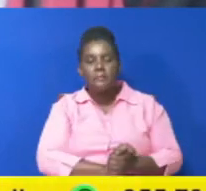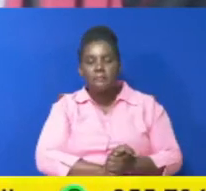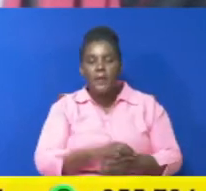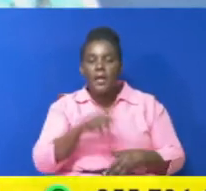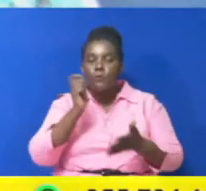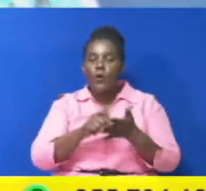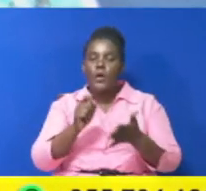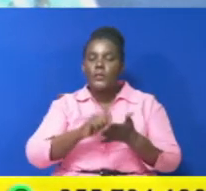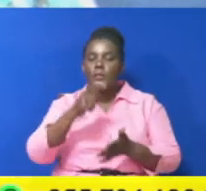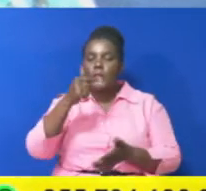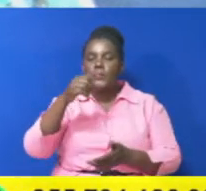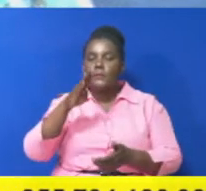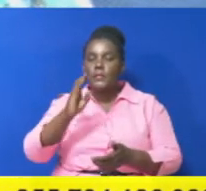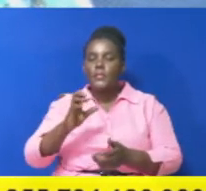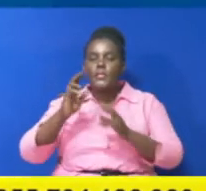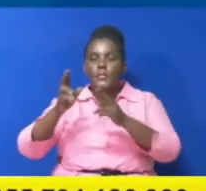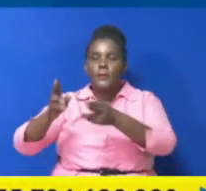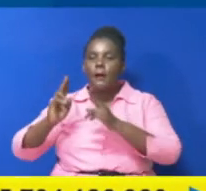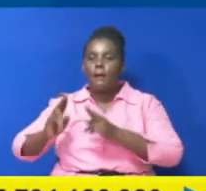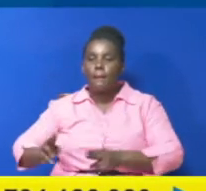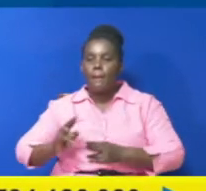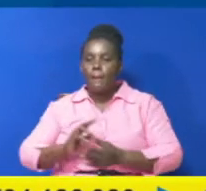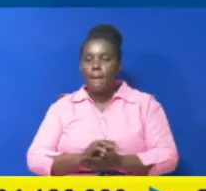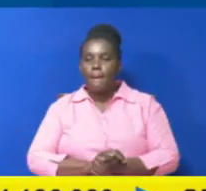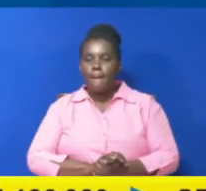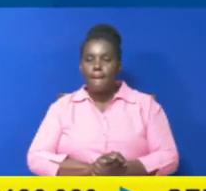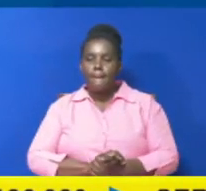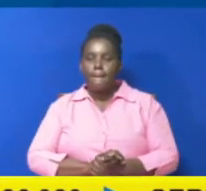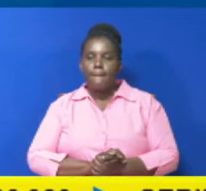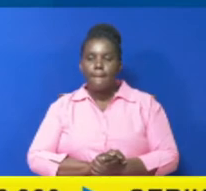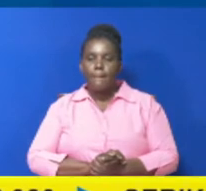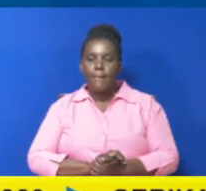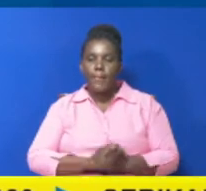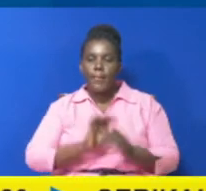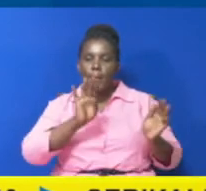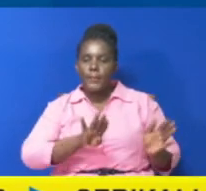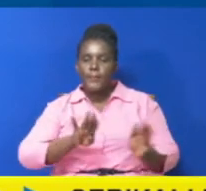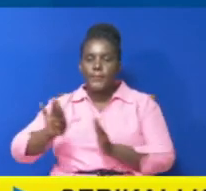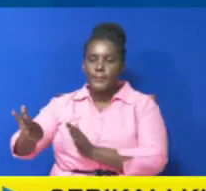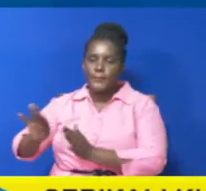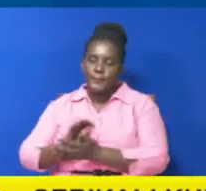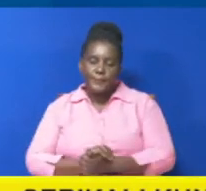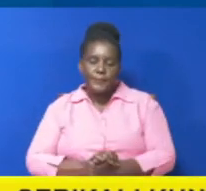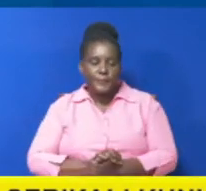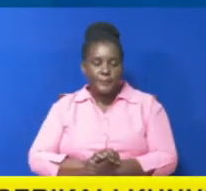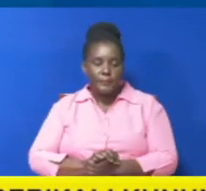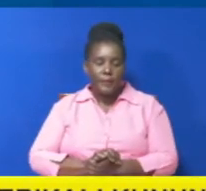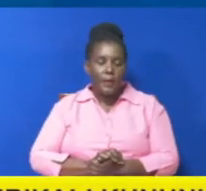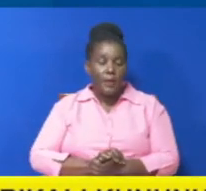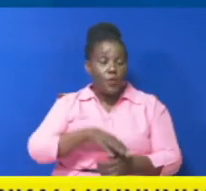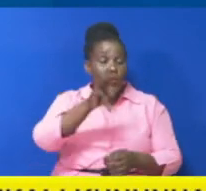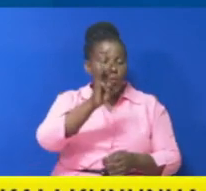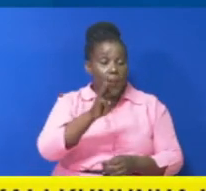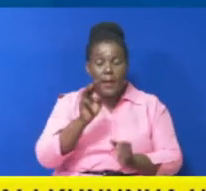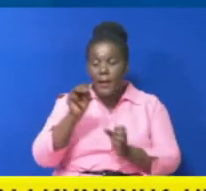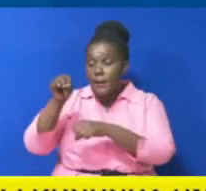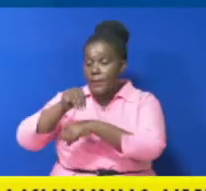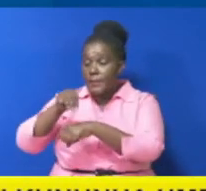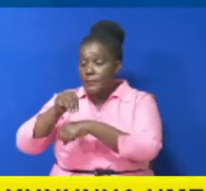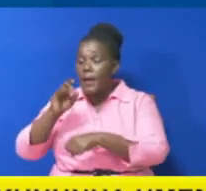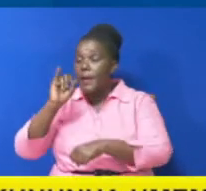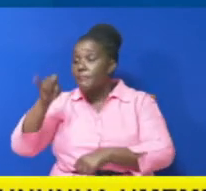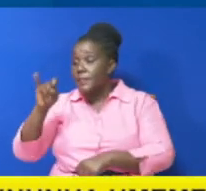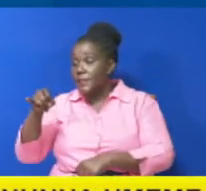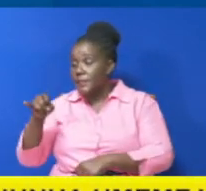TBC, Karagwe, Kagera. Halmashauri za wilaya, manispaa na majiji zimeshauriwa kutunga sheria